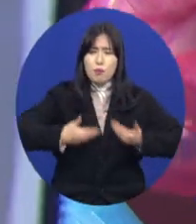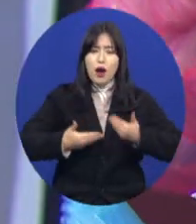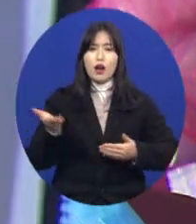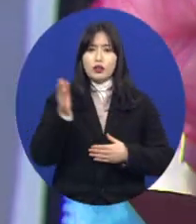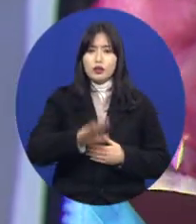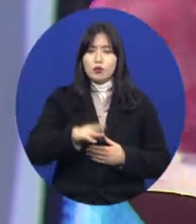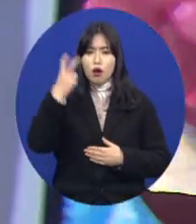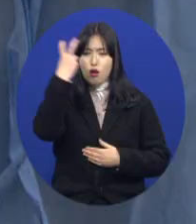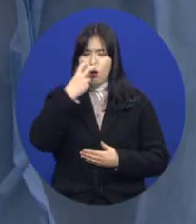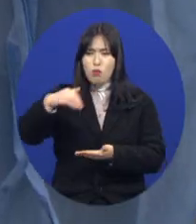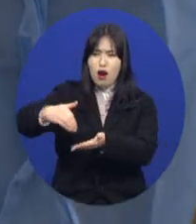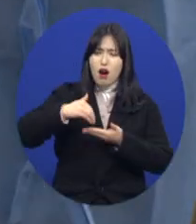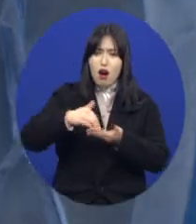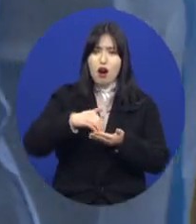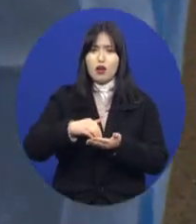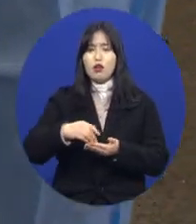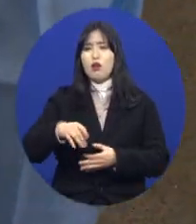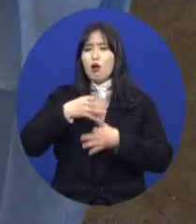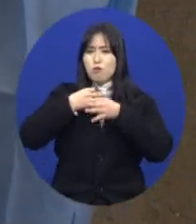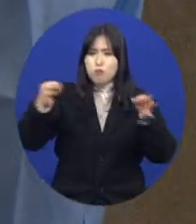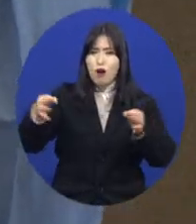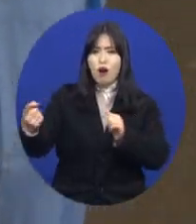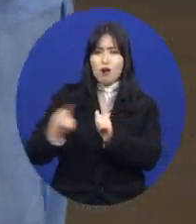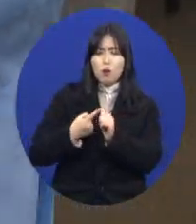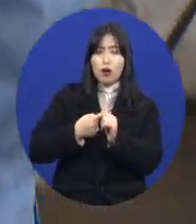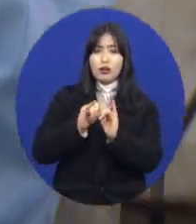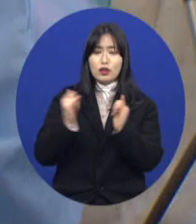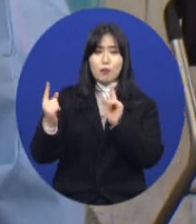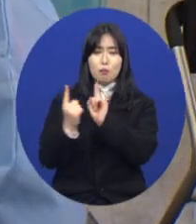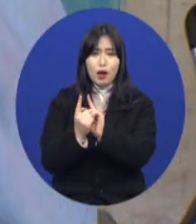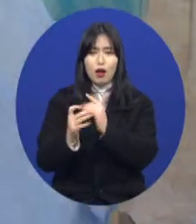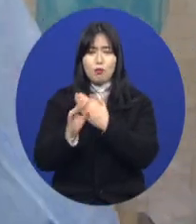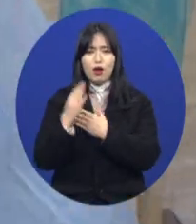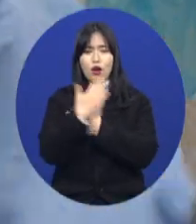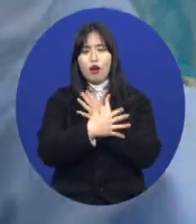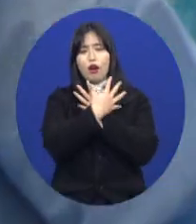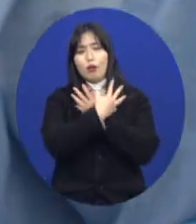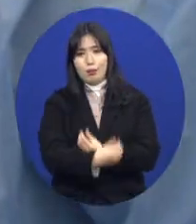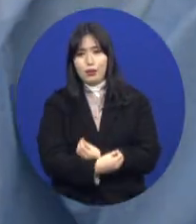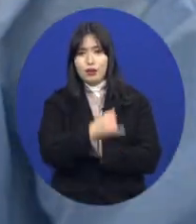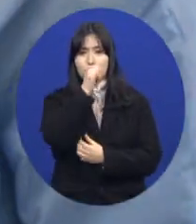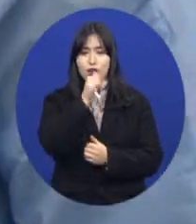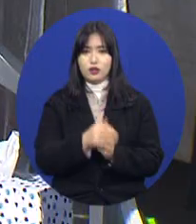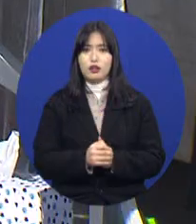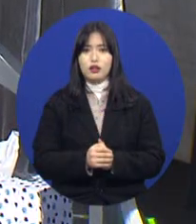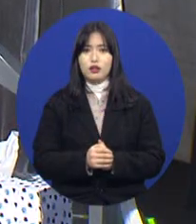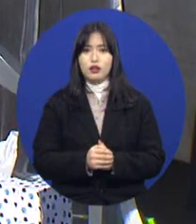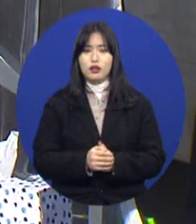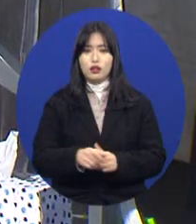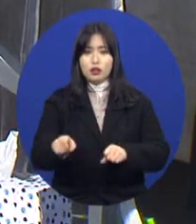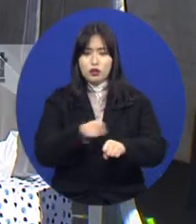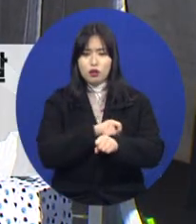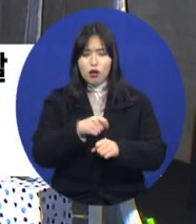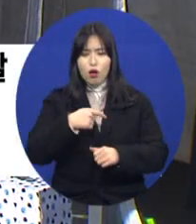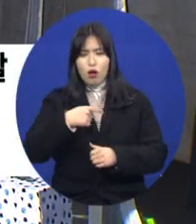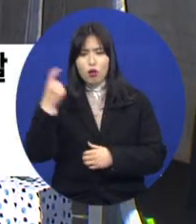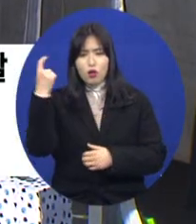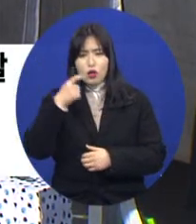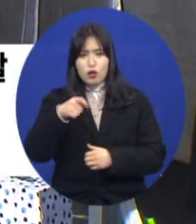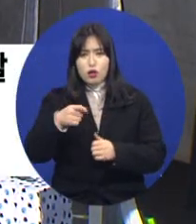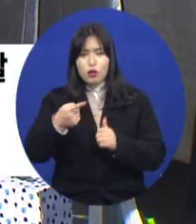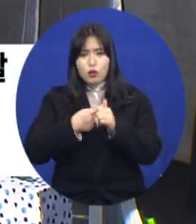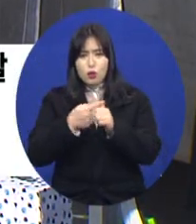에 항의하며 고성을 지르고 욕까지 하는 사람들을 만날 때면 힘이 빠지기도 합니다 듣기 힘든 욕을 하길래 혹시